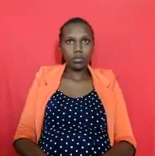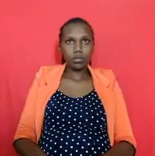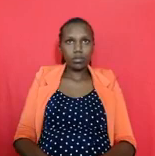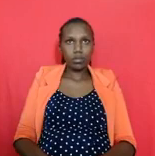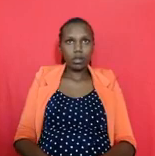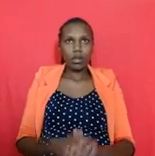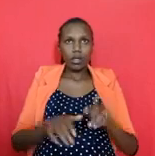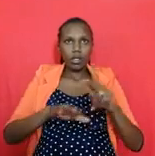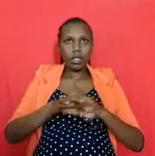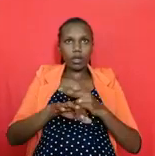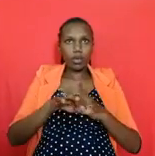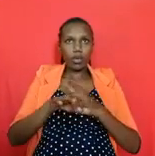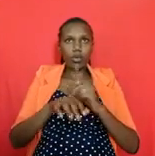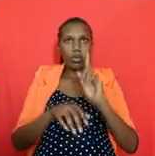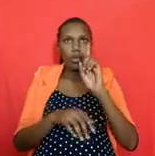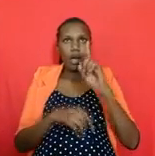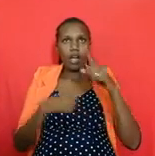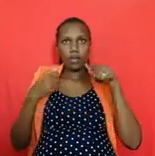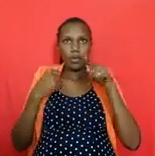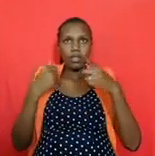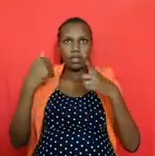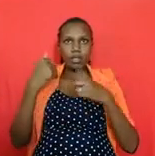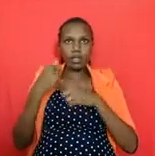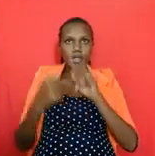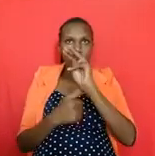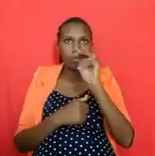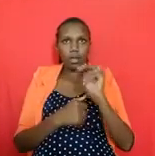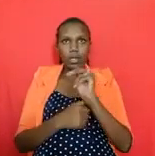githomo gia gikuyu milioni 1 na 600